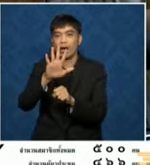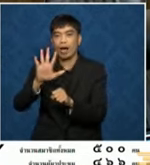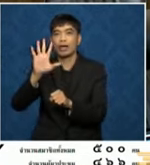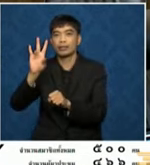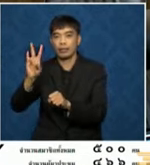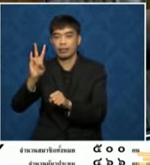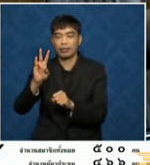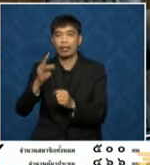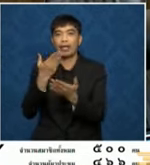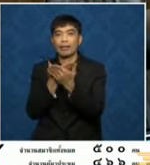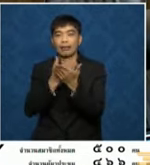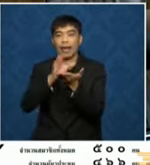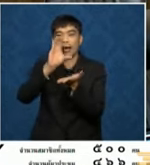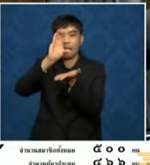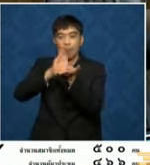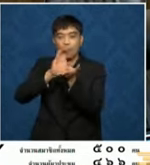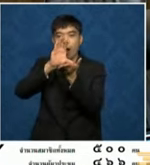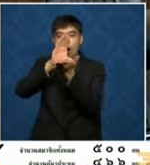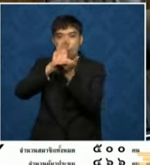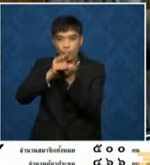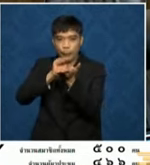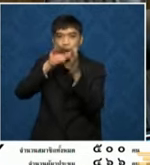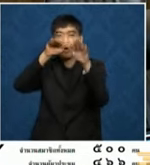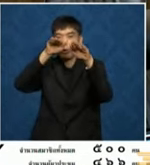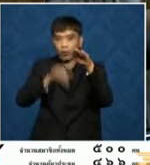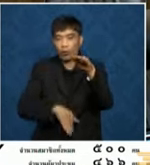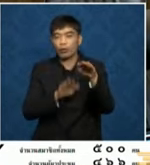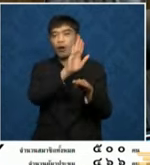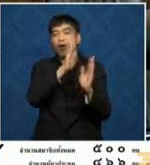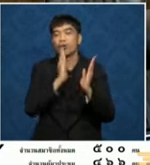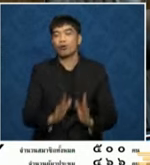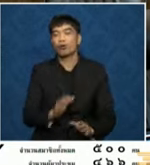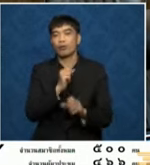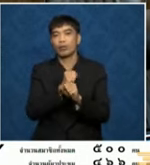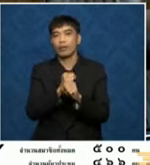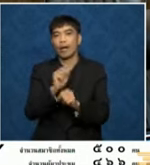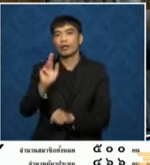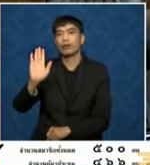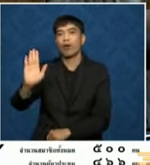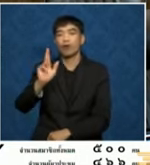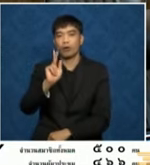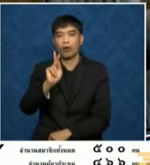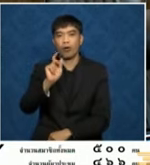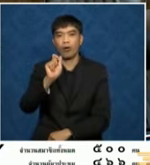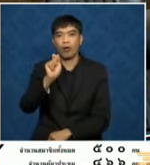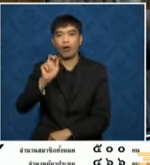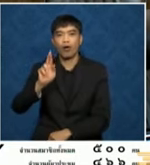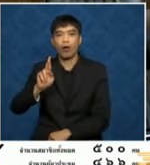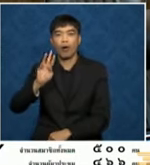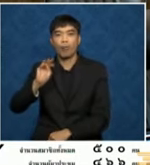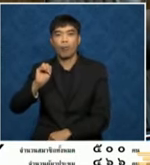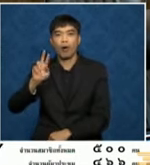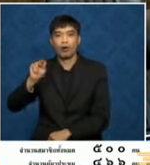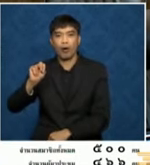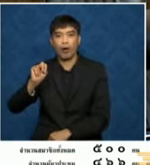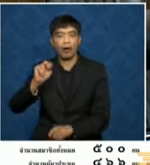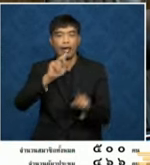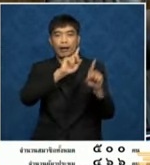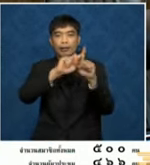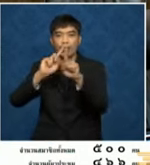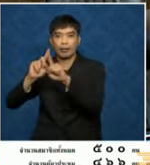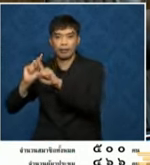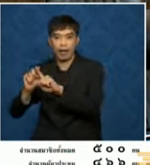คลากรของกองอำนวยการรักษาความมั่นคงในราชอาณาจักรหรือกอรมน.และรายจ่ายอื่นๆที่เกี่ยวข้องค่ะขออนุญาตส